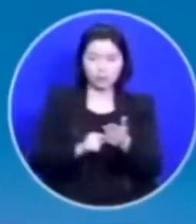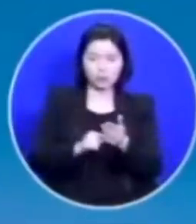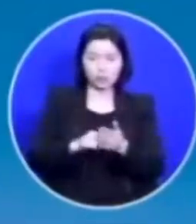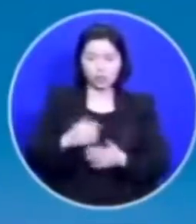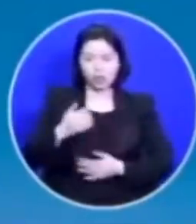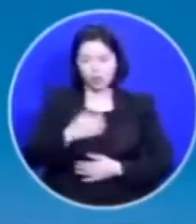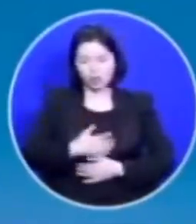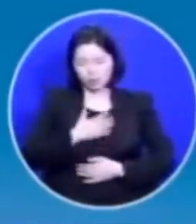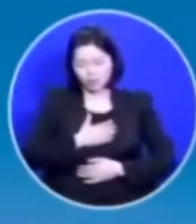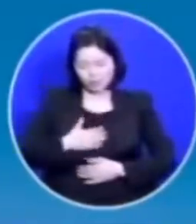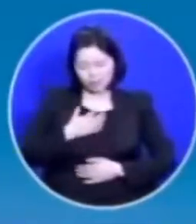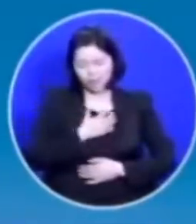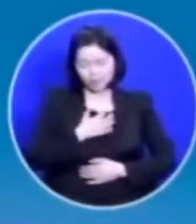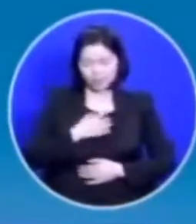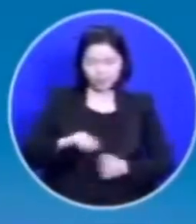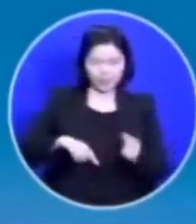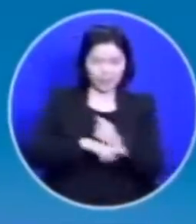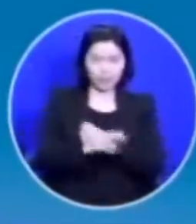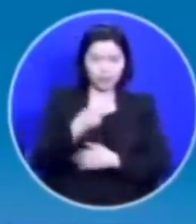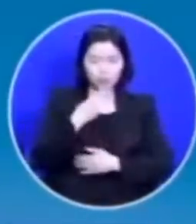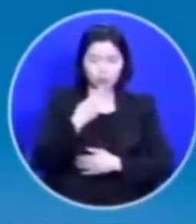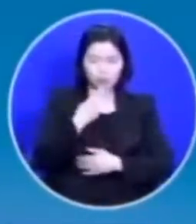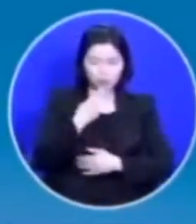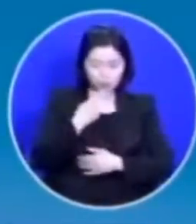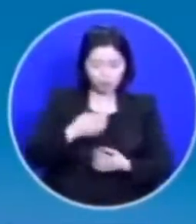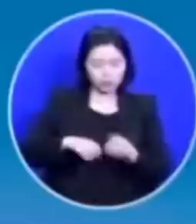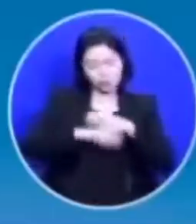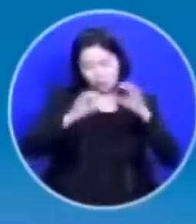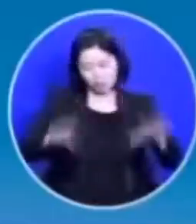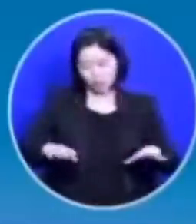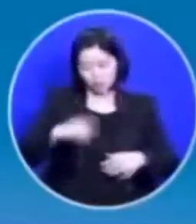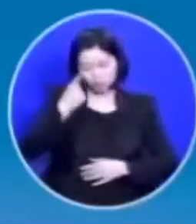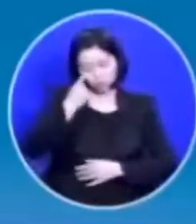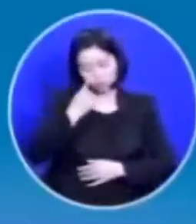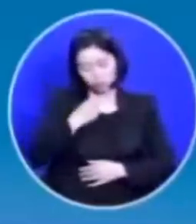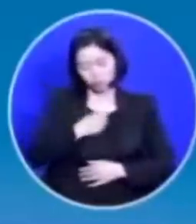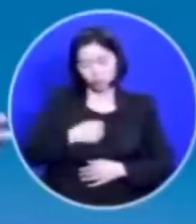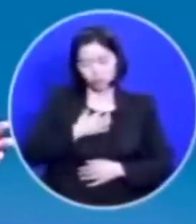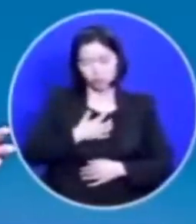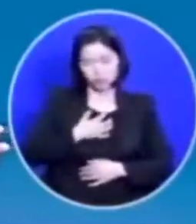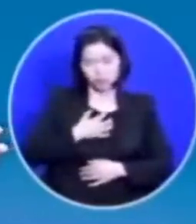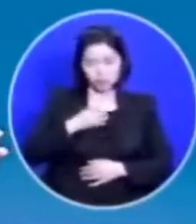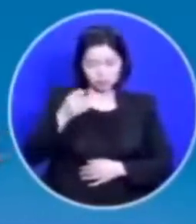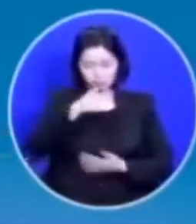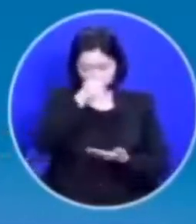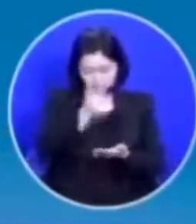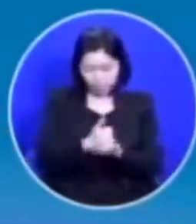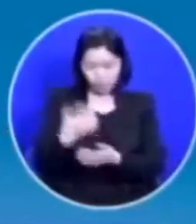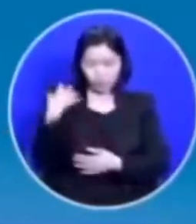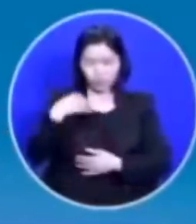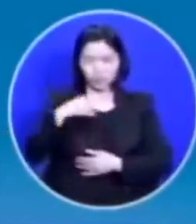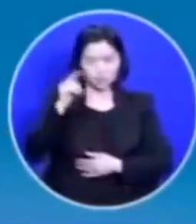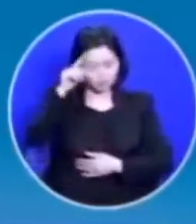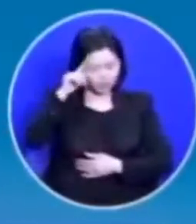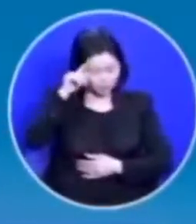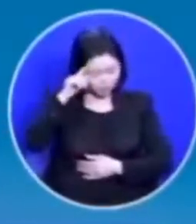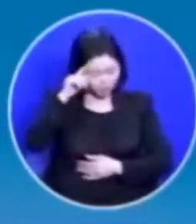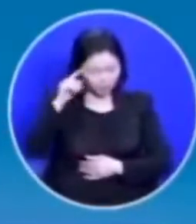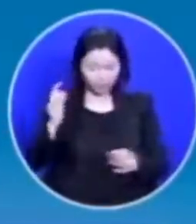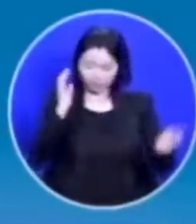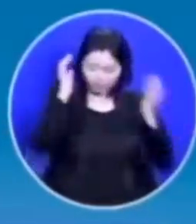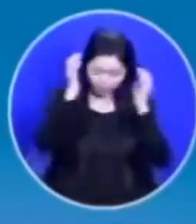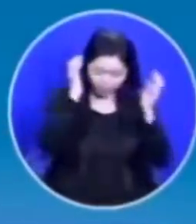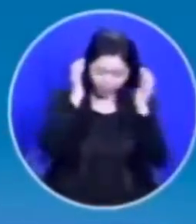속상한 마음 원인모를 허탈감 우울함 죄책감 신경 즉 아 짜증 혼란스러움 에